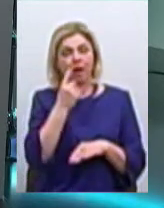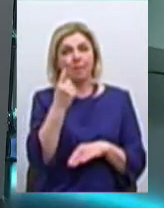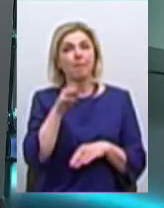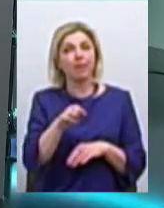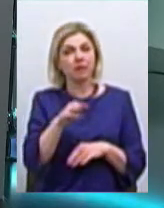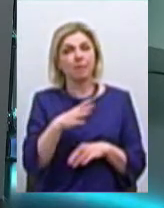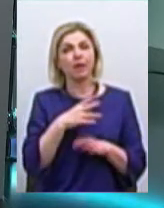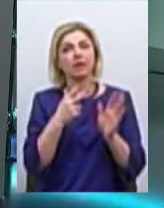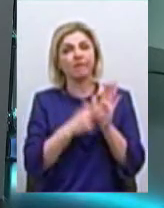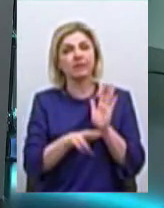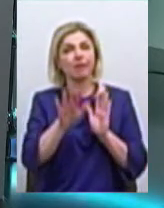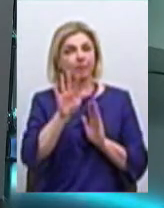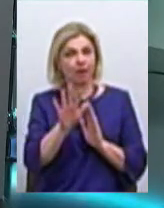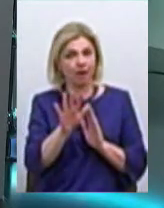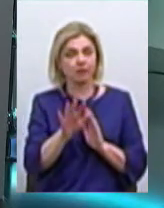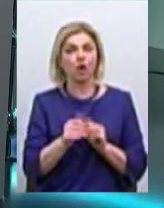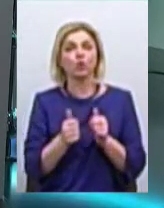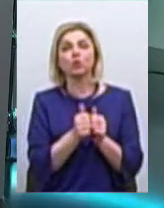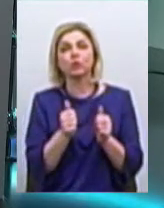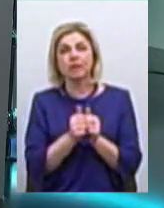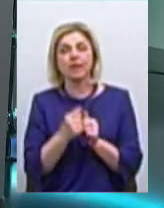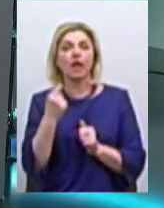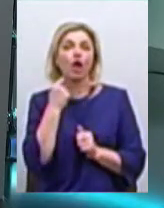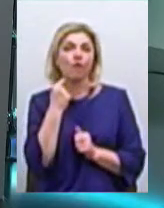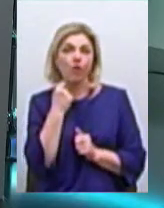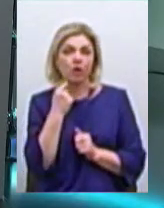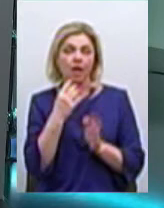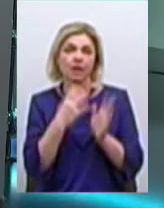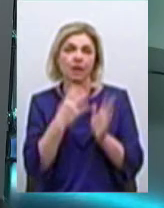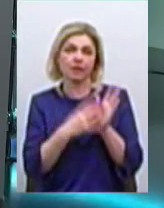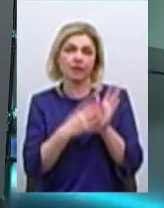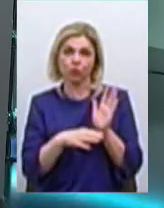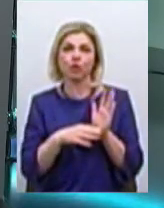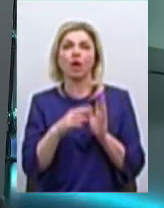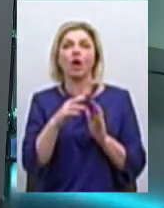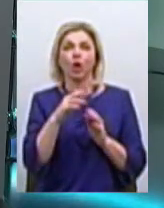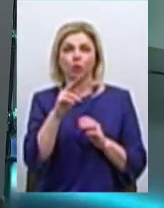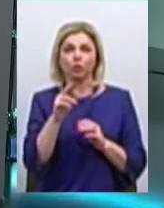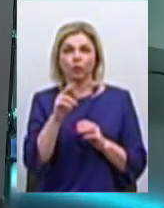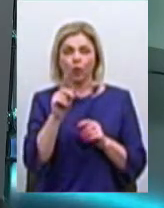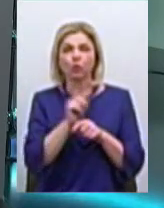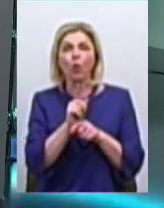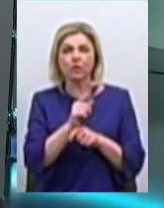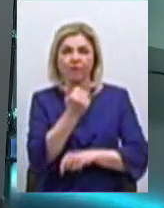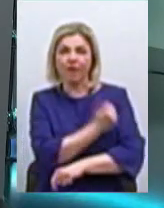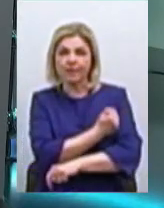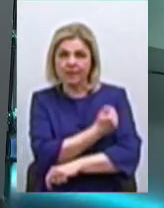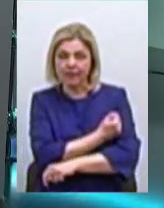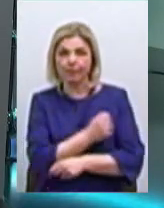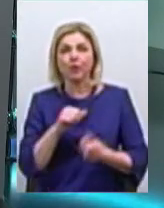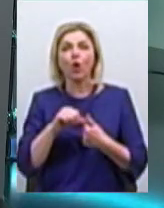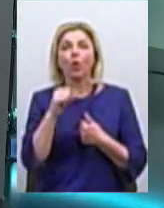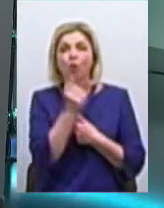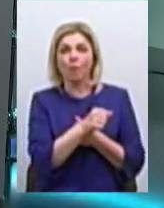було 85, в сусідній Кіровоградській – 90 доз вакцини. Крім